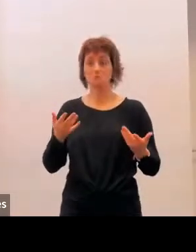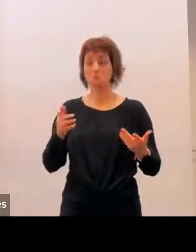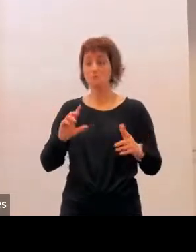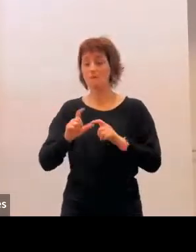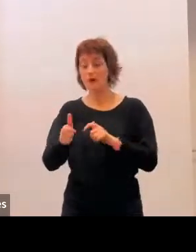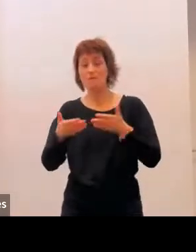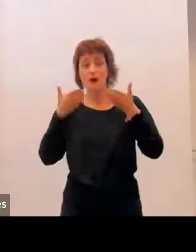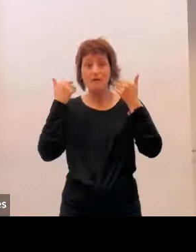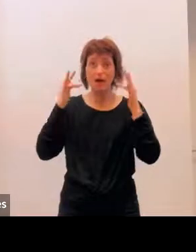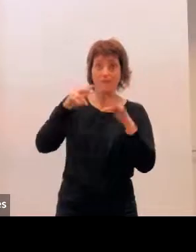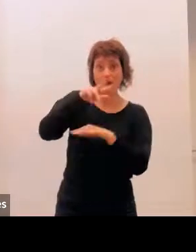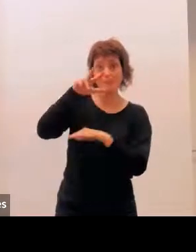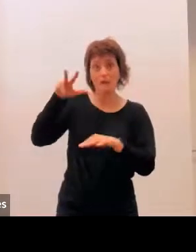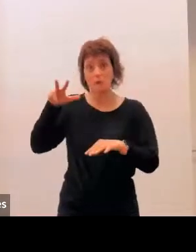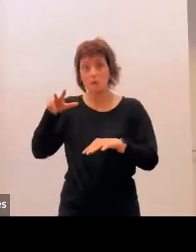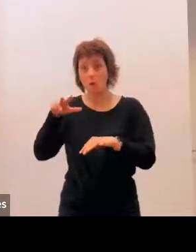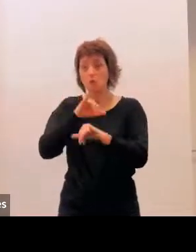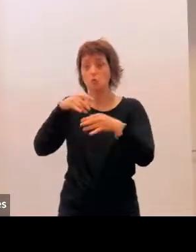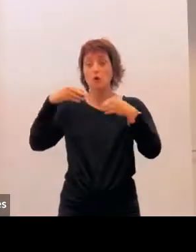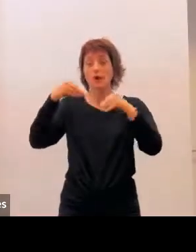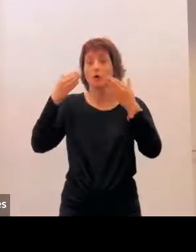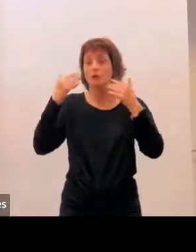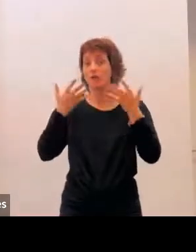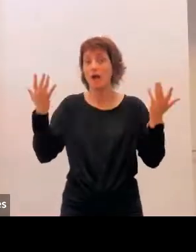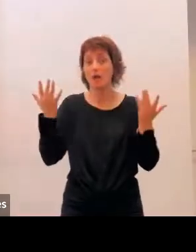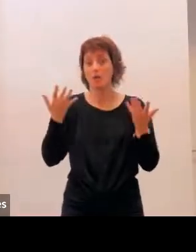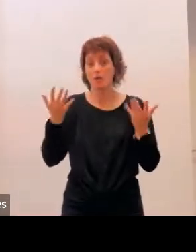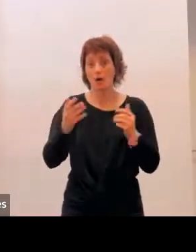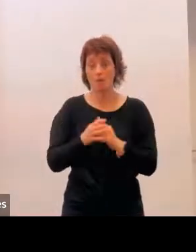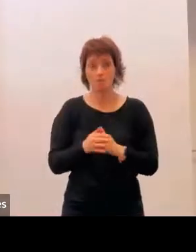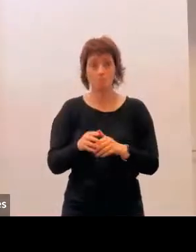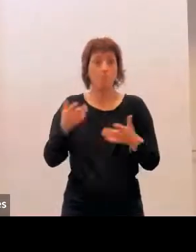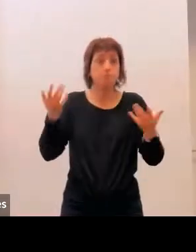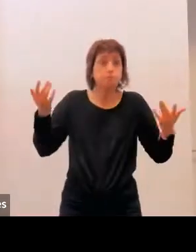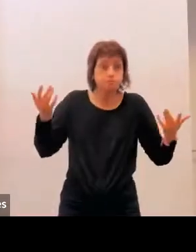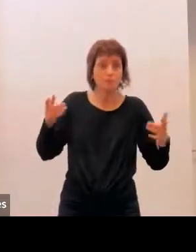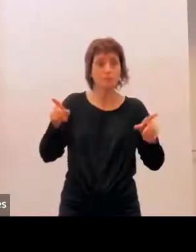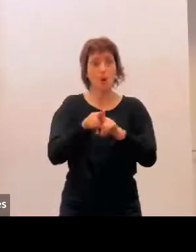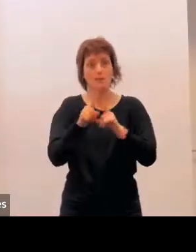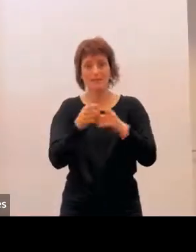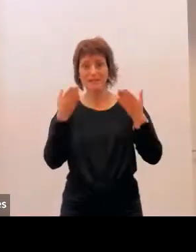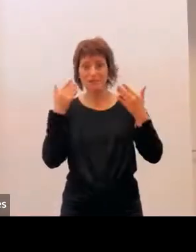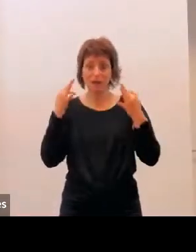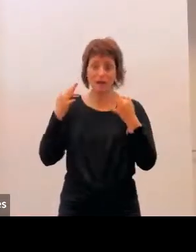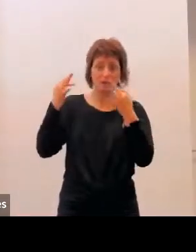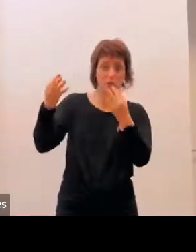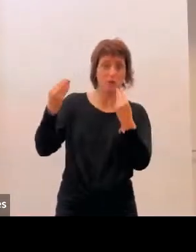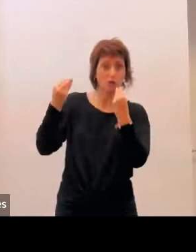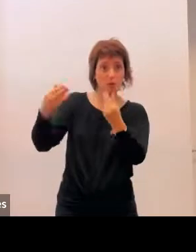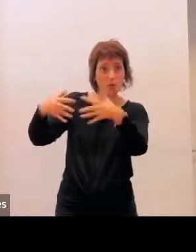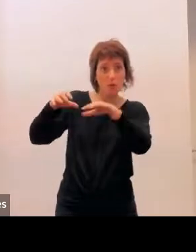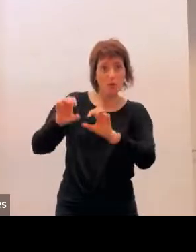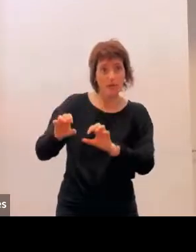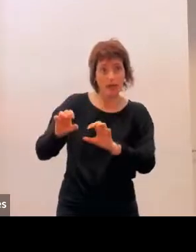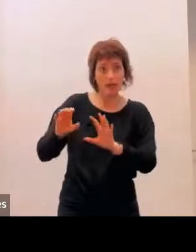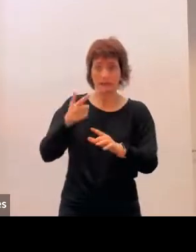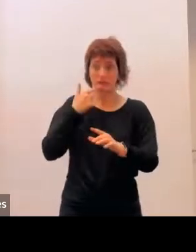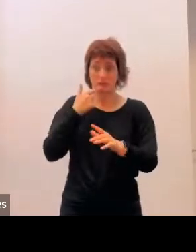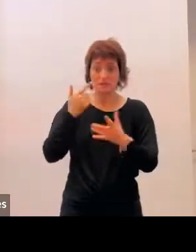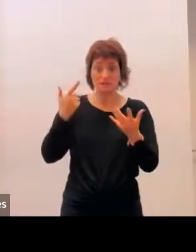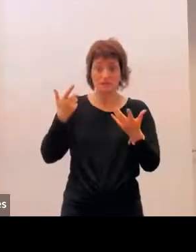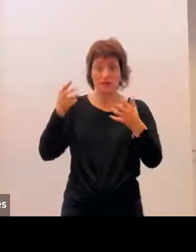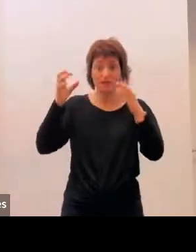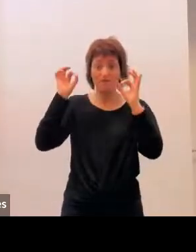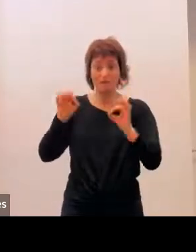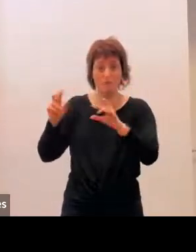concernant l'appartement jusqu'à sa vente. Nous ignorons également quels seront les frais de notaire. Donc, nous ignorons ce qui reviendrait à la